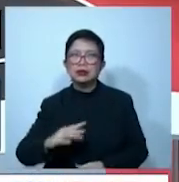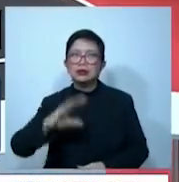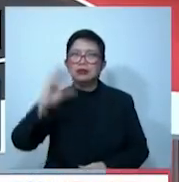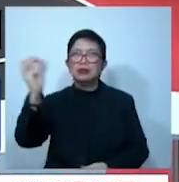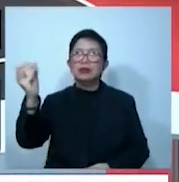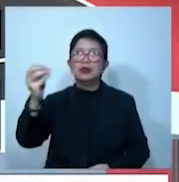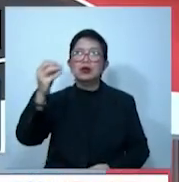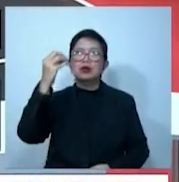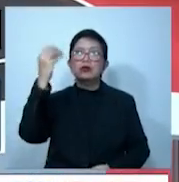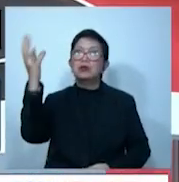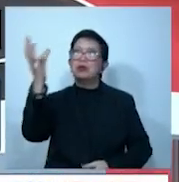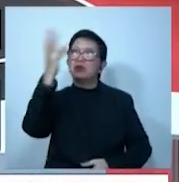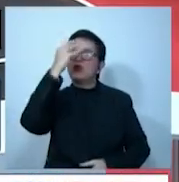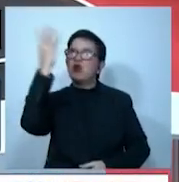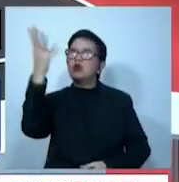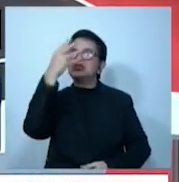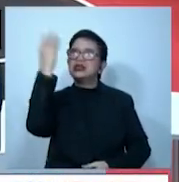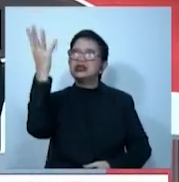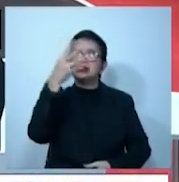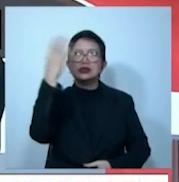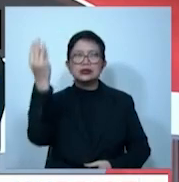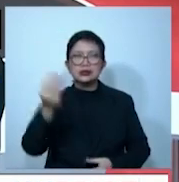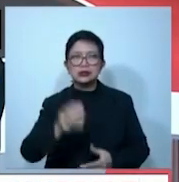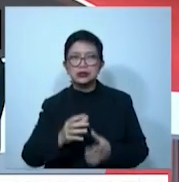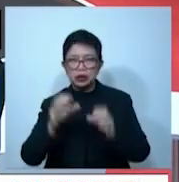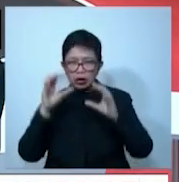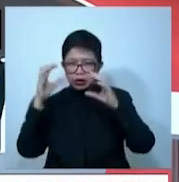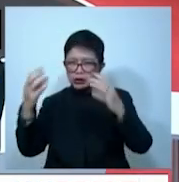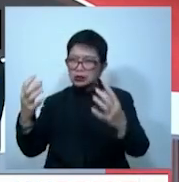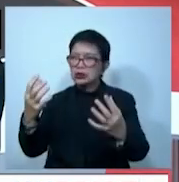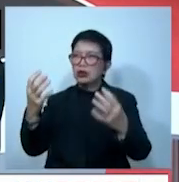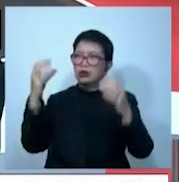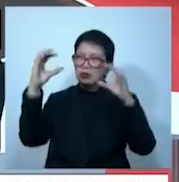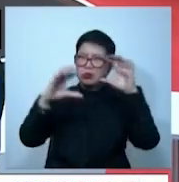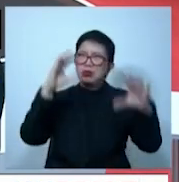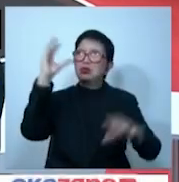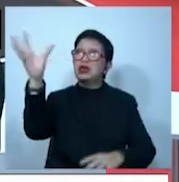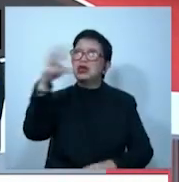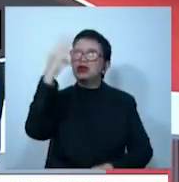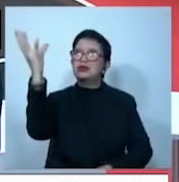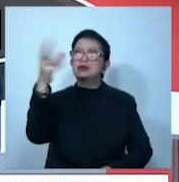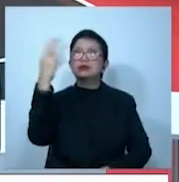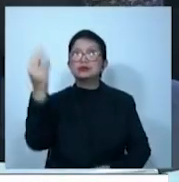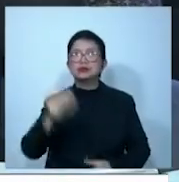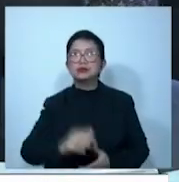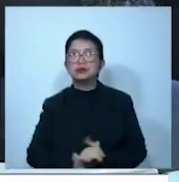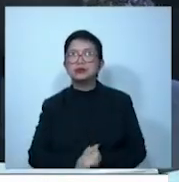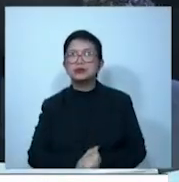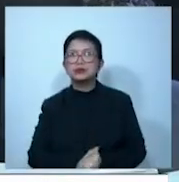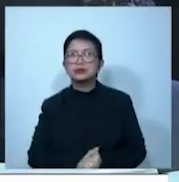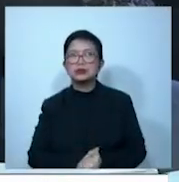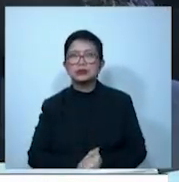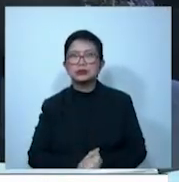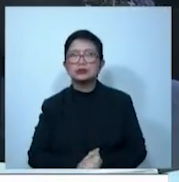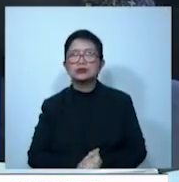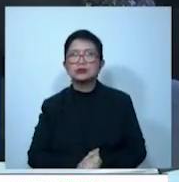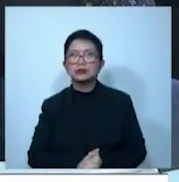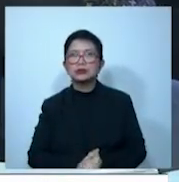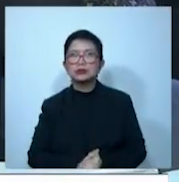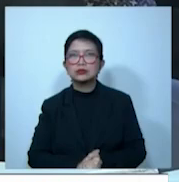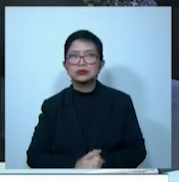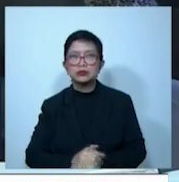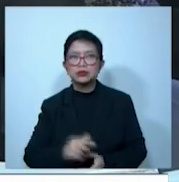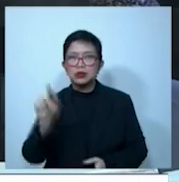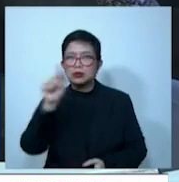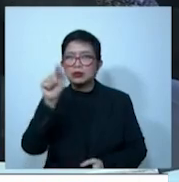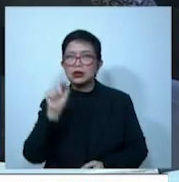Waktunya masih ada, Bapak? Sudah cukup? Baik, kita akan lanjutkan kepada calon presiden nomor urut 1. Kami beri kesempatan untuk menjawab pertanyaan selama 2